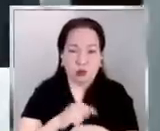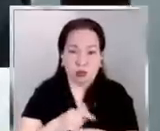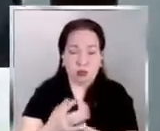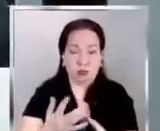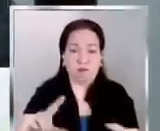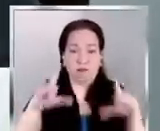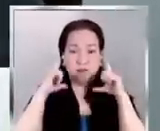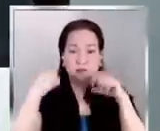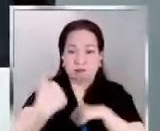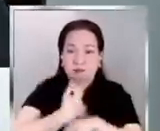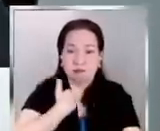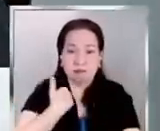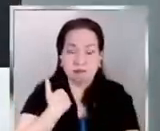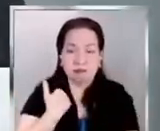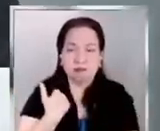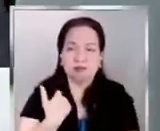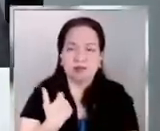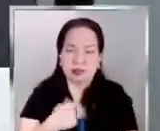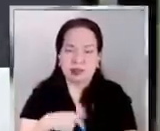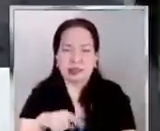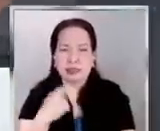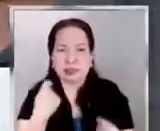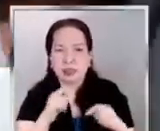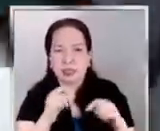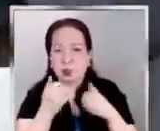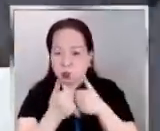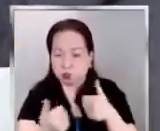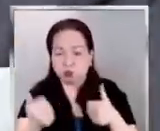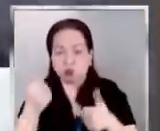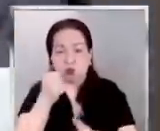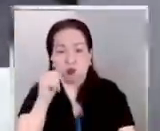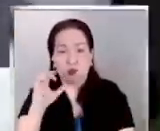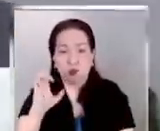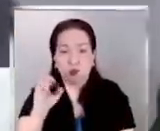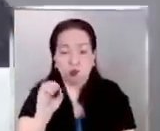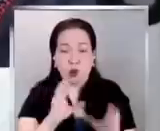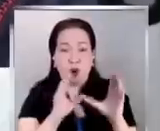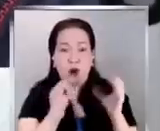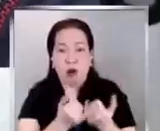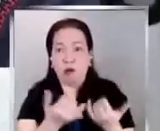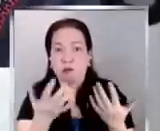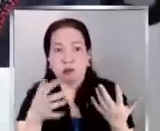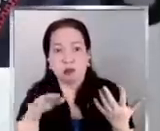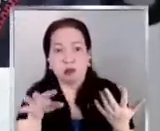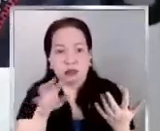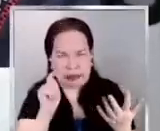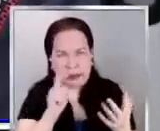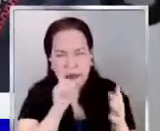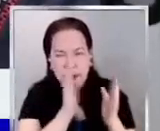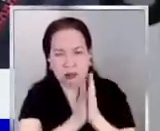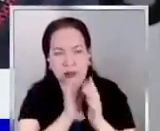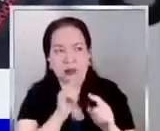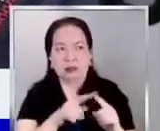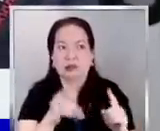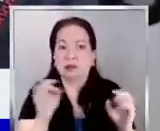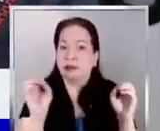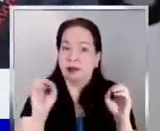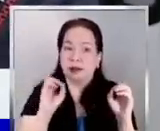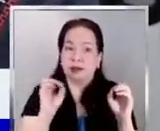Patuloy namin sinisikap na makuna ng panig ang CEO ng kumpanya. Not in the area during that time. So we will be also